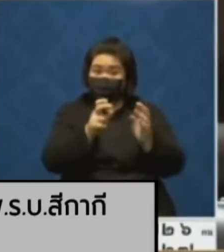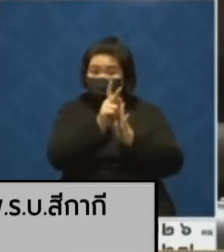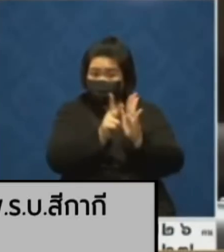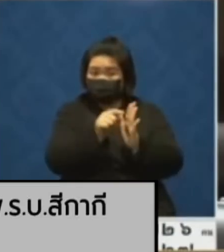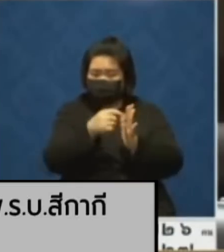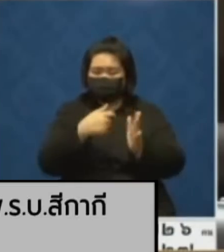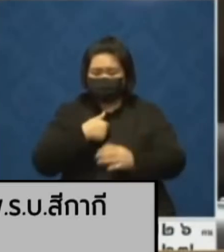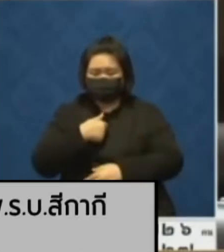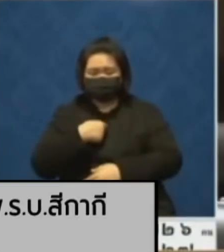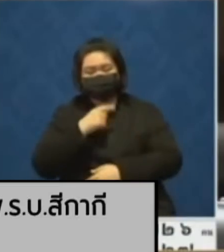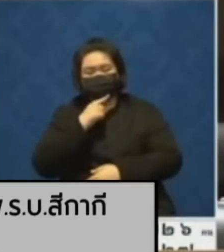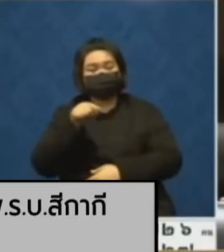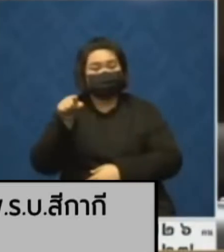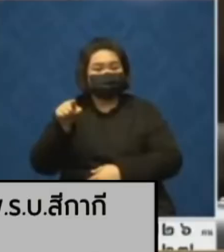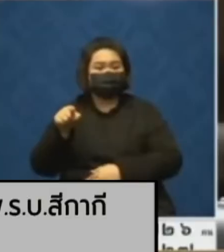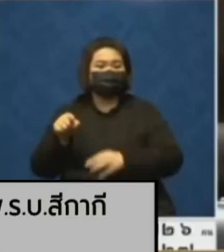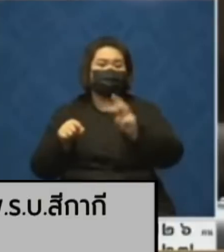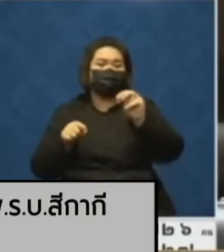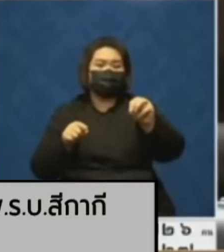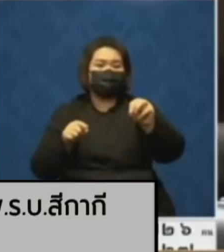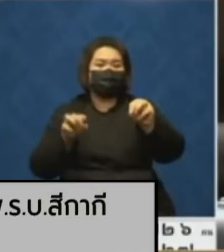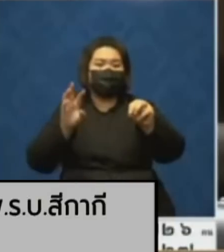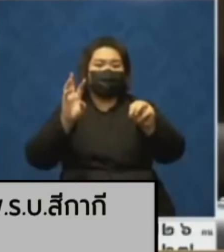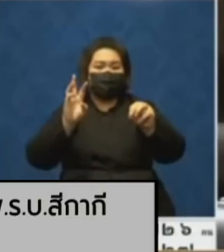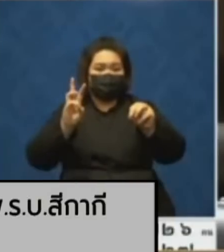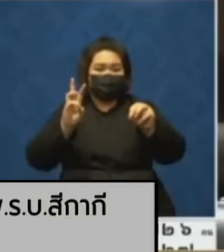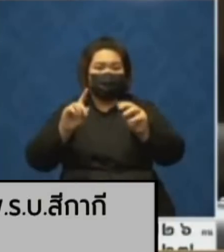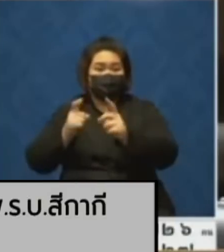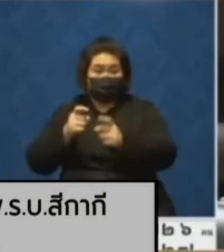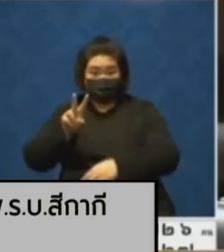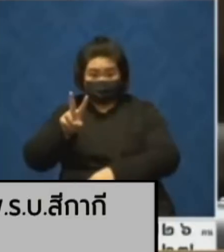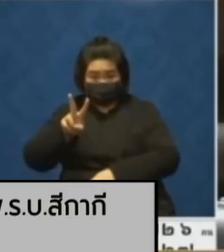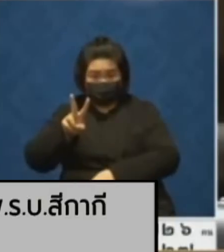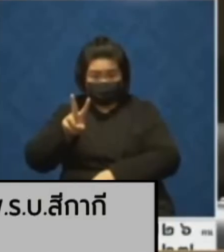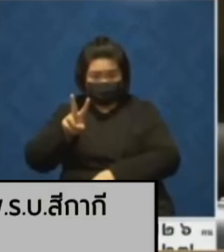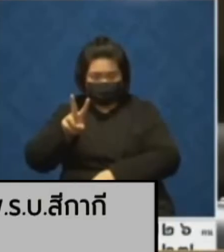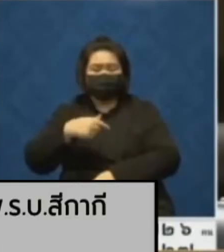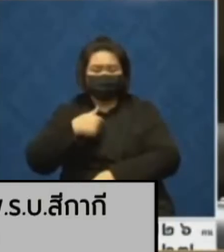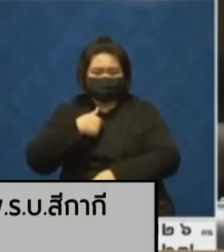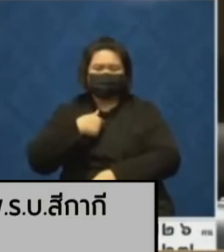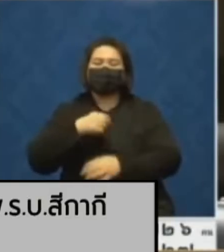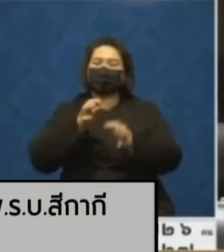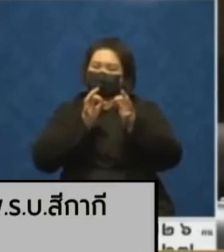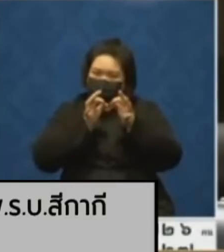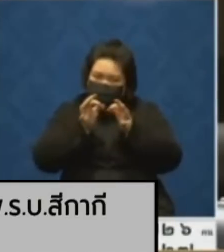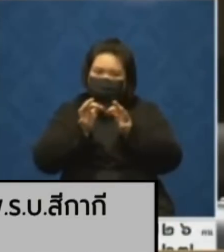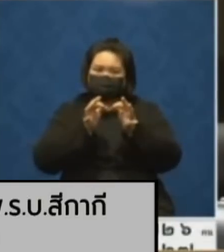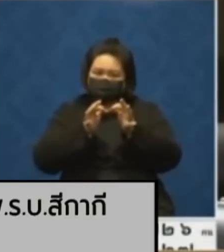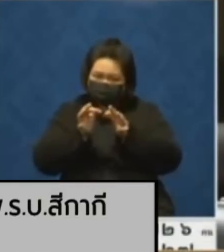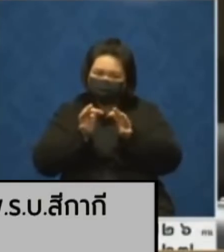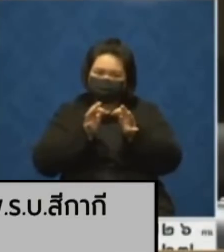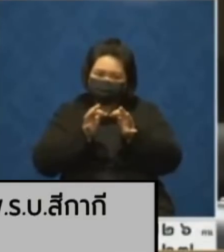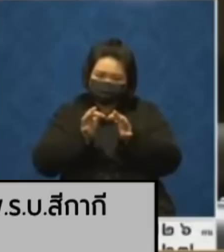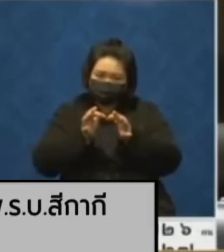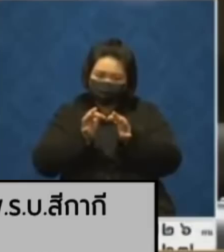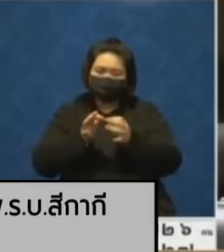ามจะอธิบายว่าทำไมถงตัดคำว่ากฎหมายอื่นออกจากเนอหาเขาบอกวาการตดกฎหมายอนอจากเนื้อหาไม่